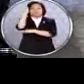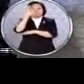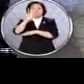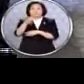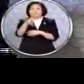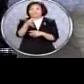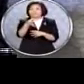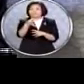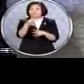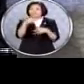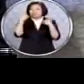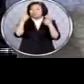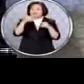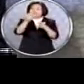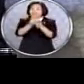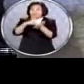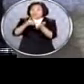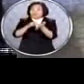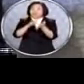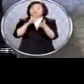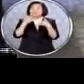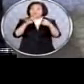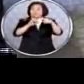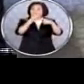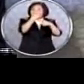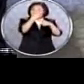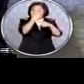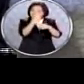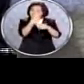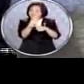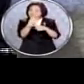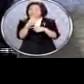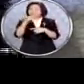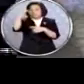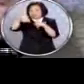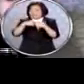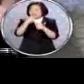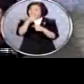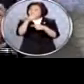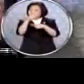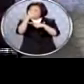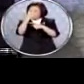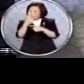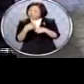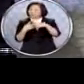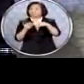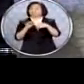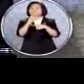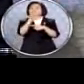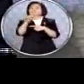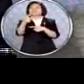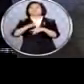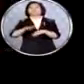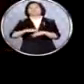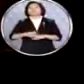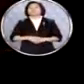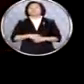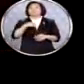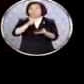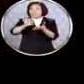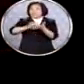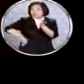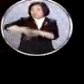占总预算的 3.5 降到 3， 降到 2.5， 明年会降到 1.6， 我们一步一步的来改善我们的财务，但是我们花的